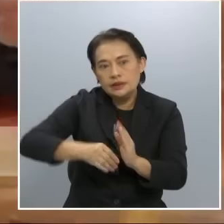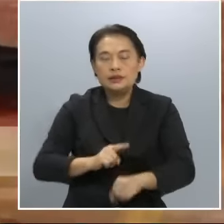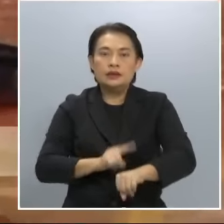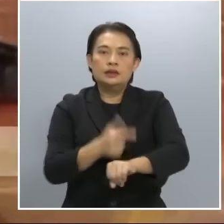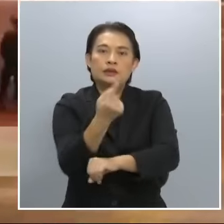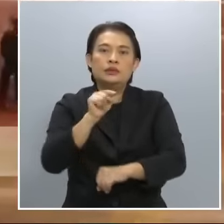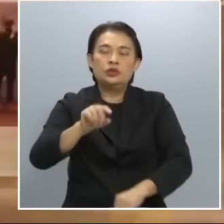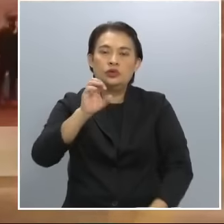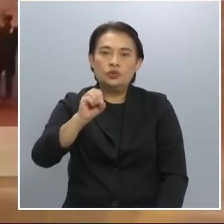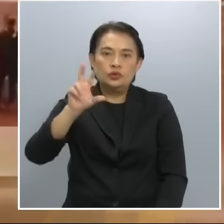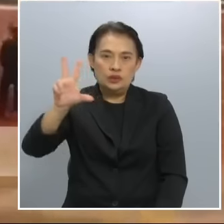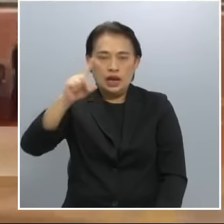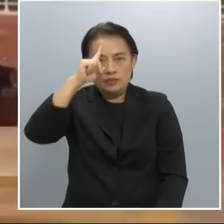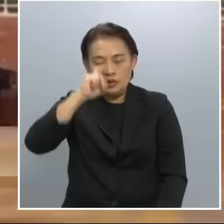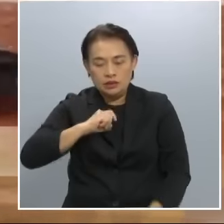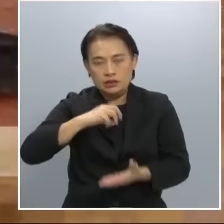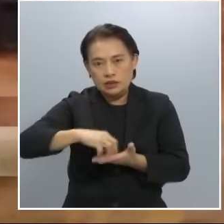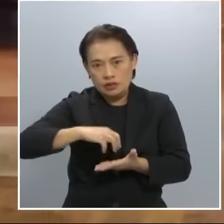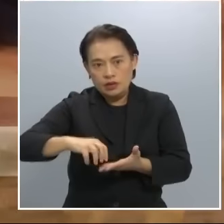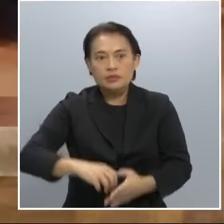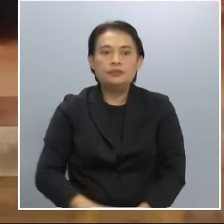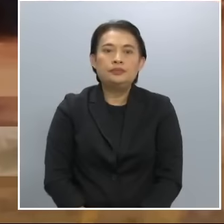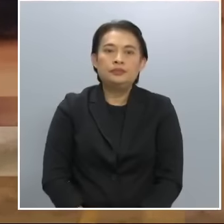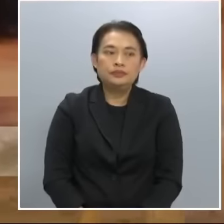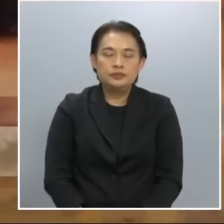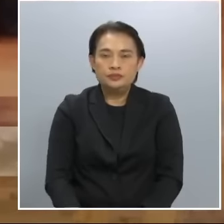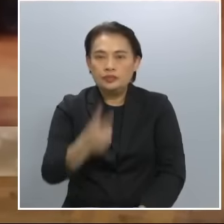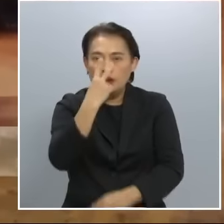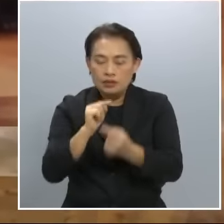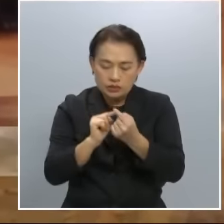11:03 น.เรื่องเล่าสาธิตเดี๋ยวกลับมาว่ากันต่อท่านผู้ชม